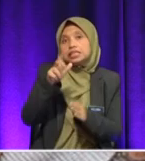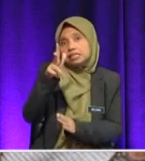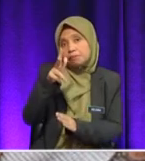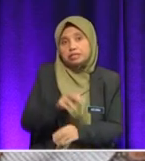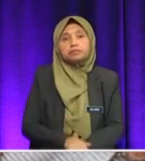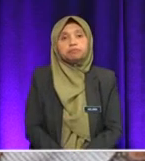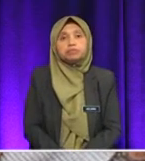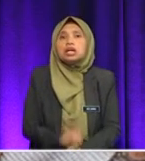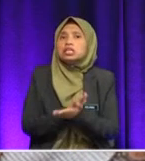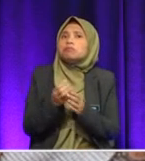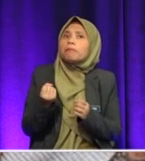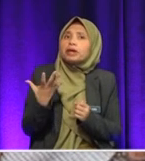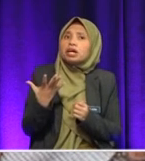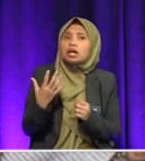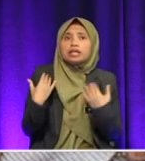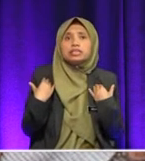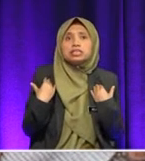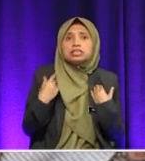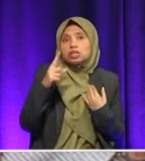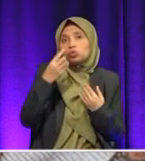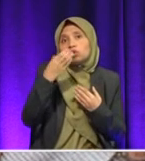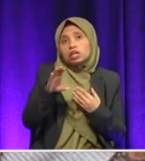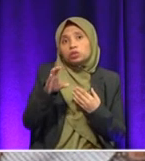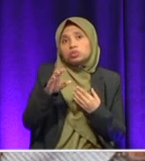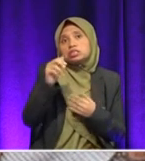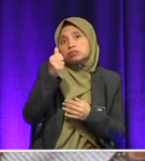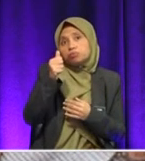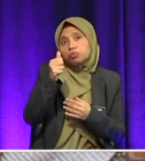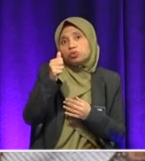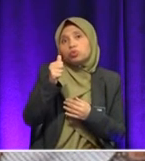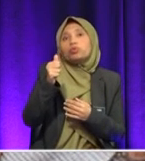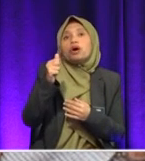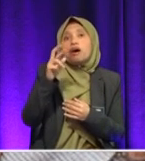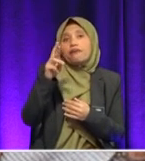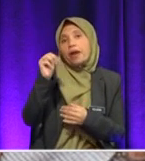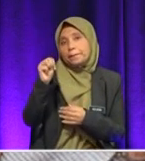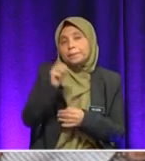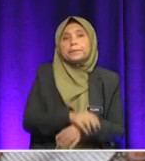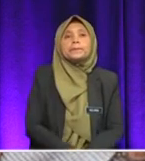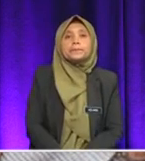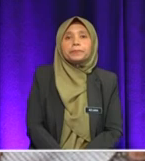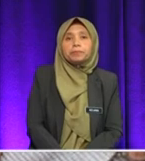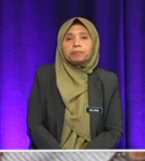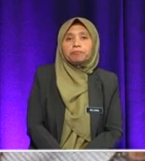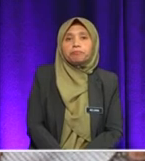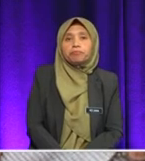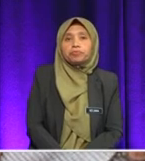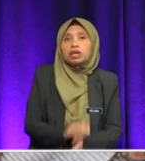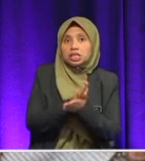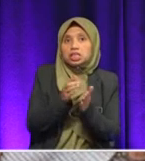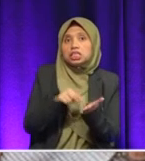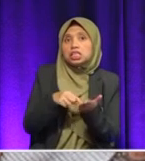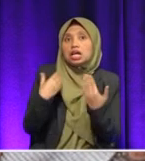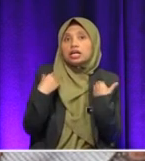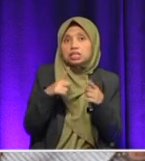13b kita hitung semua sekali adalah 110 pinggir Nesya Oke jadi ini adalah